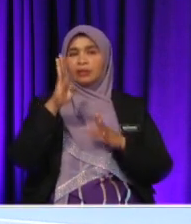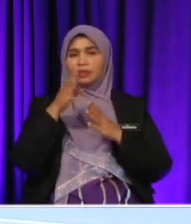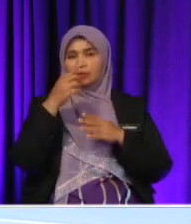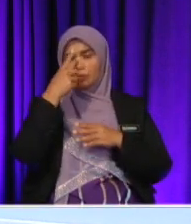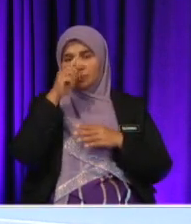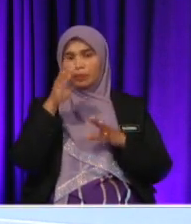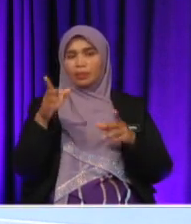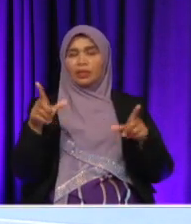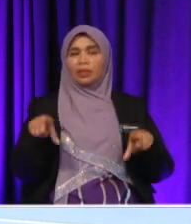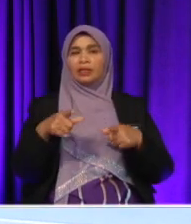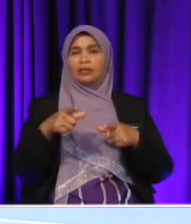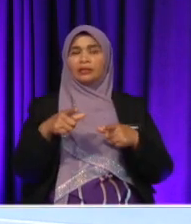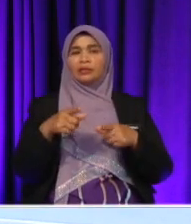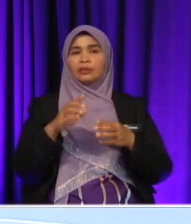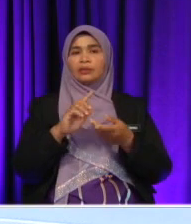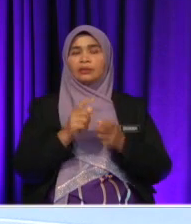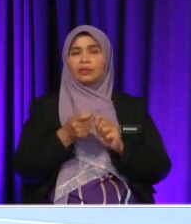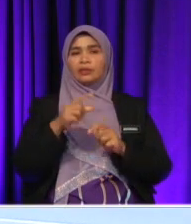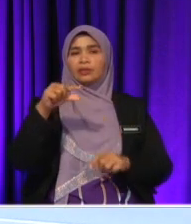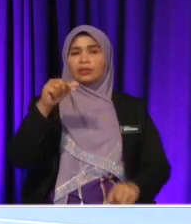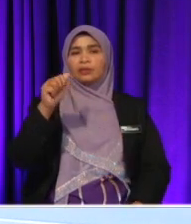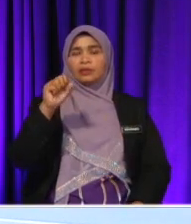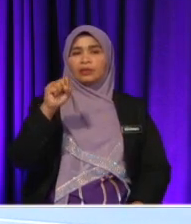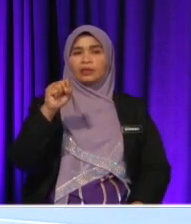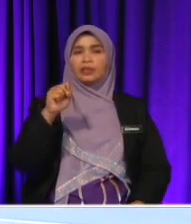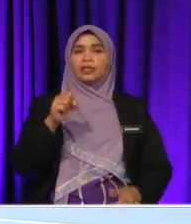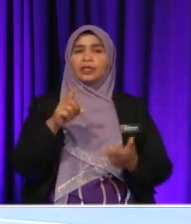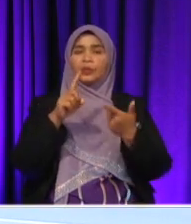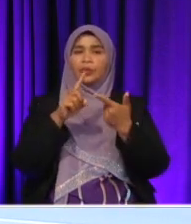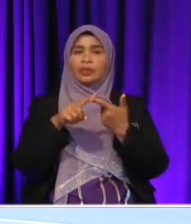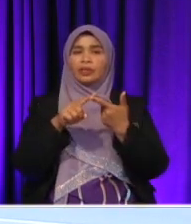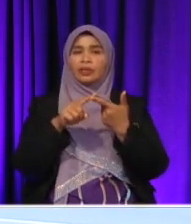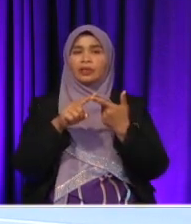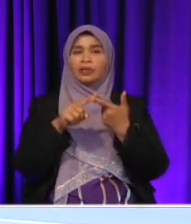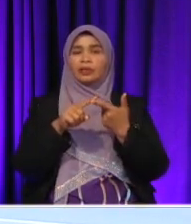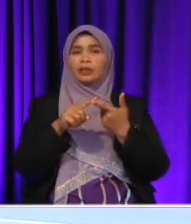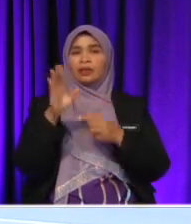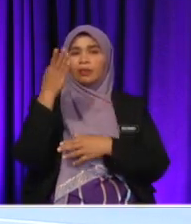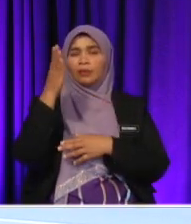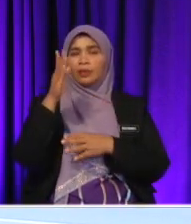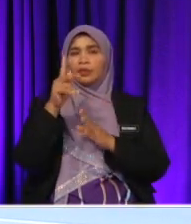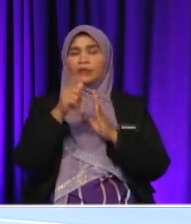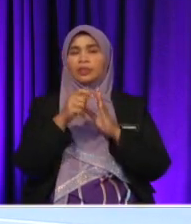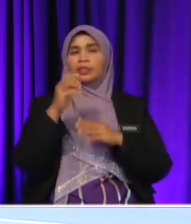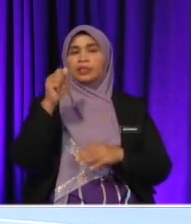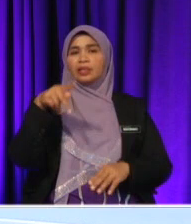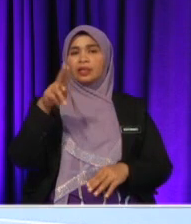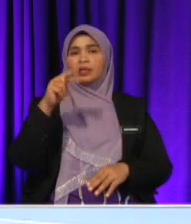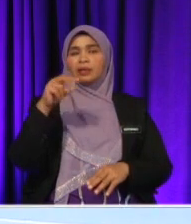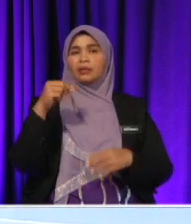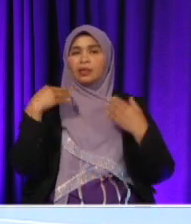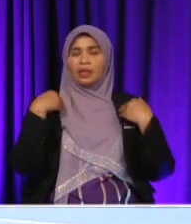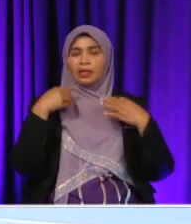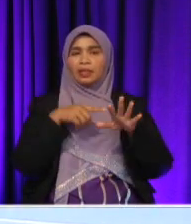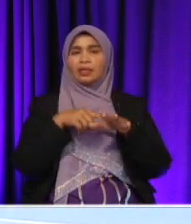Jadi kalau dekat jadi oke yang kedua pokok e trafo ini mempunyai daun yang lebar